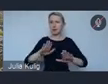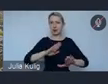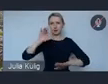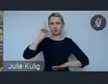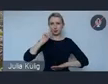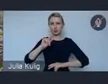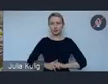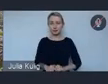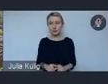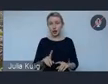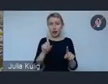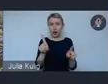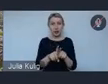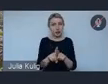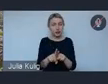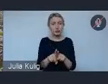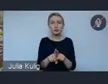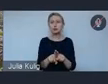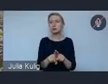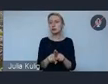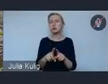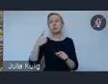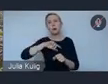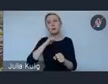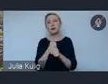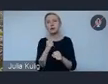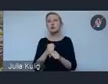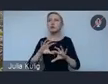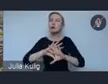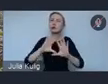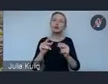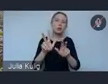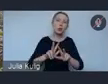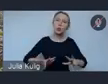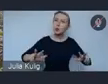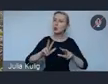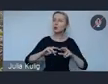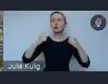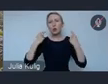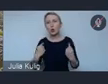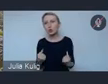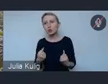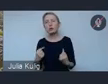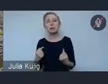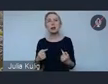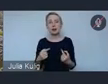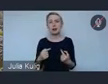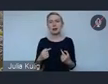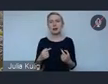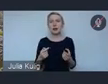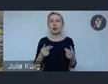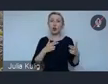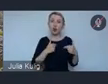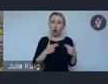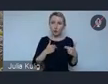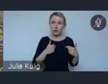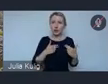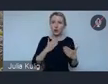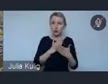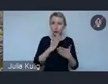ale też w tym momencie pracujemy tak żeby wszystkie te rodziny Wszystkie te osoby które przez ten system komitetowy przeszły